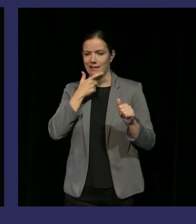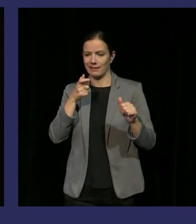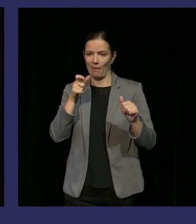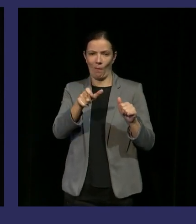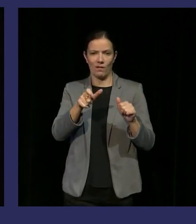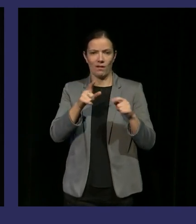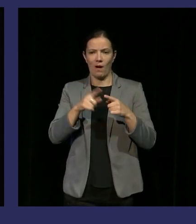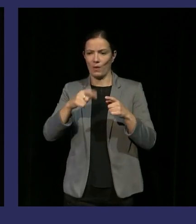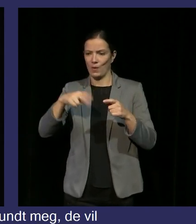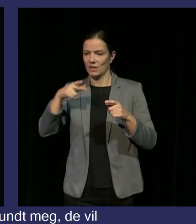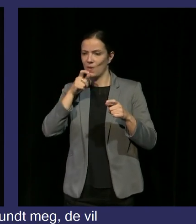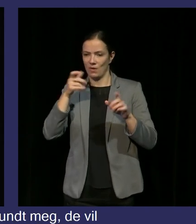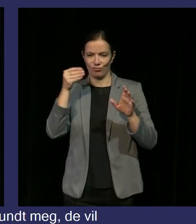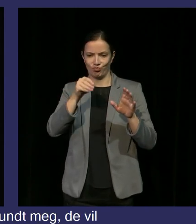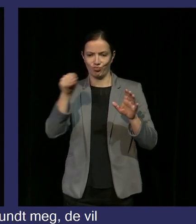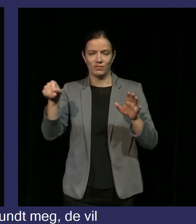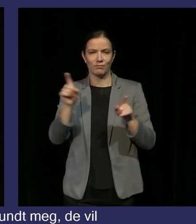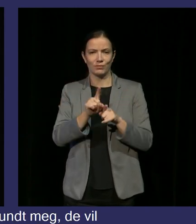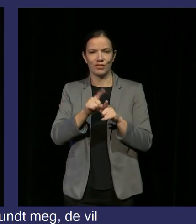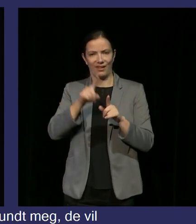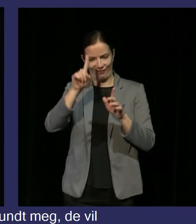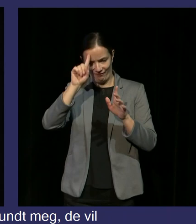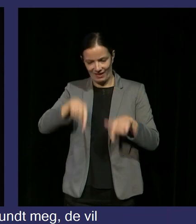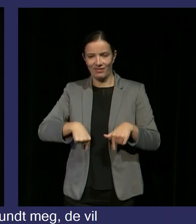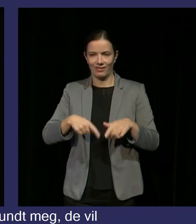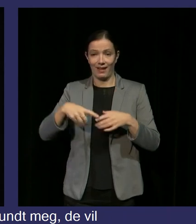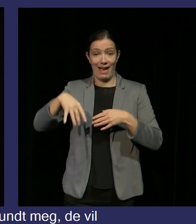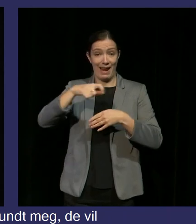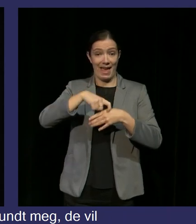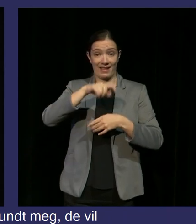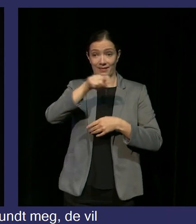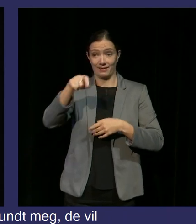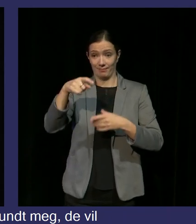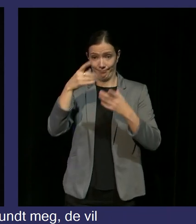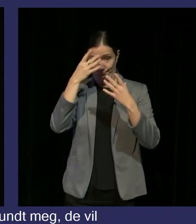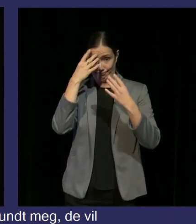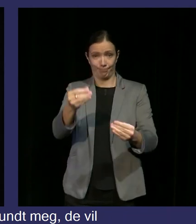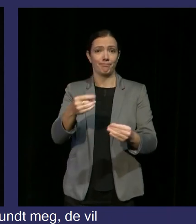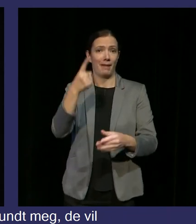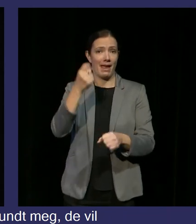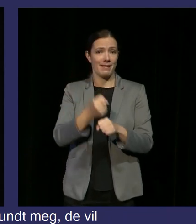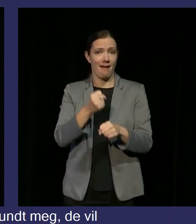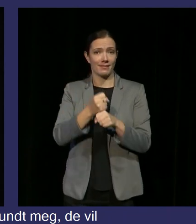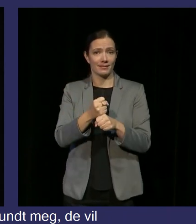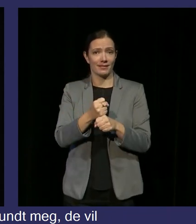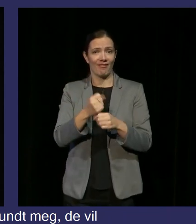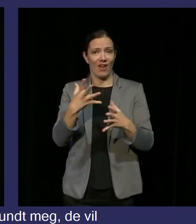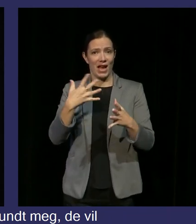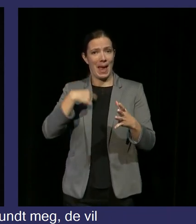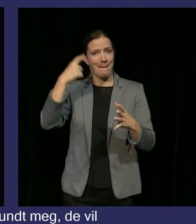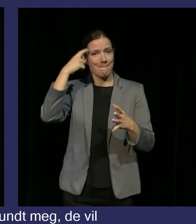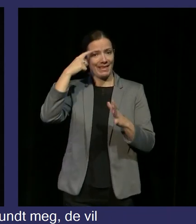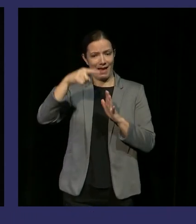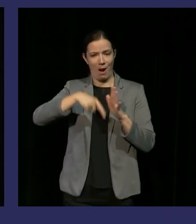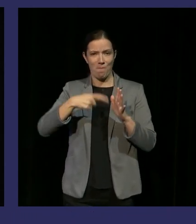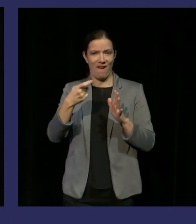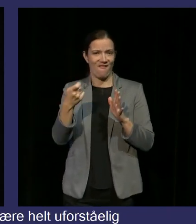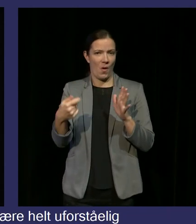litt norske ord, så vet jeg med en gang at alle legene rundt meg, de vil forstå nøyaktig hva jeg mener i løpet av noen få